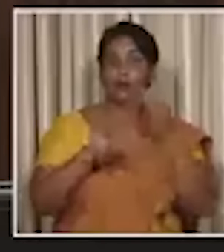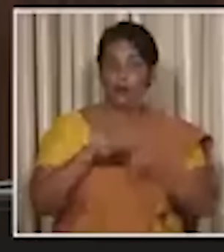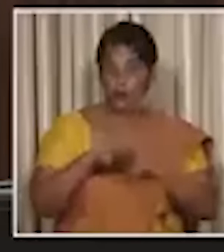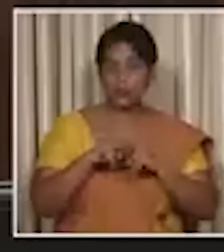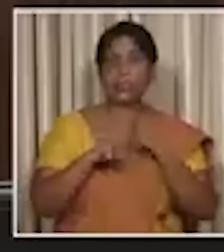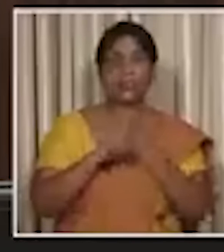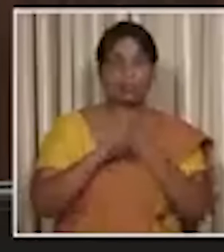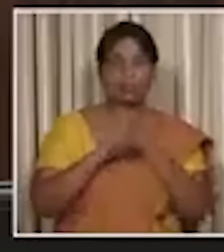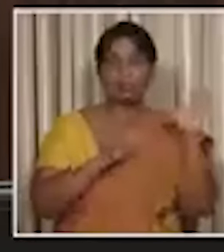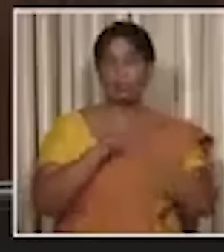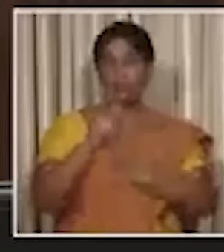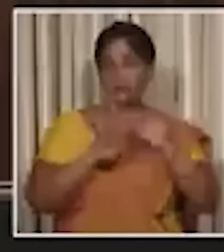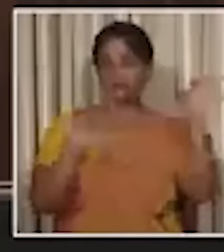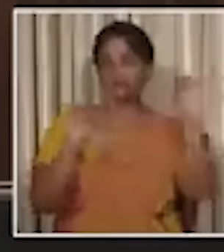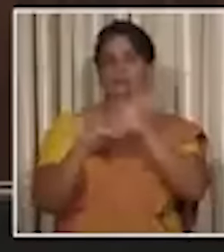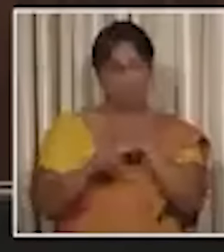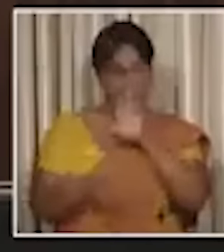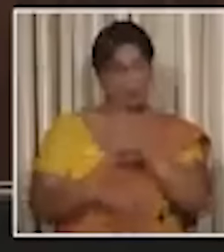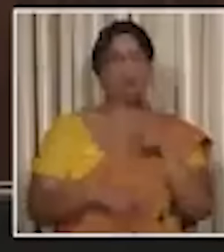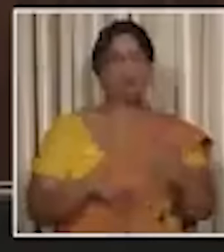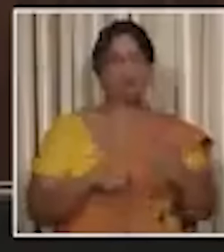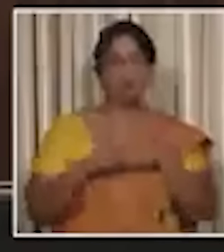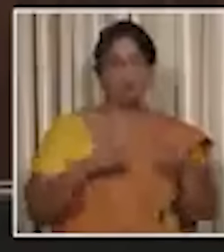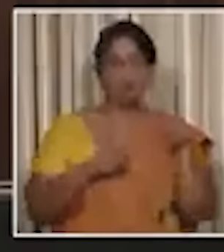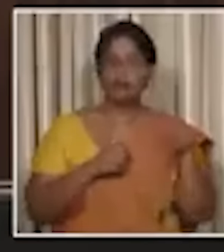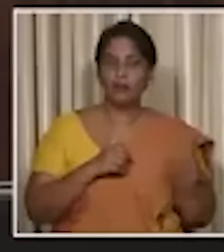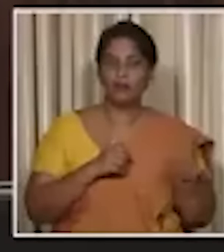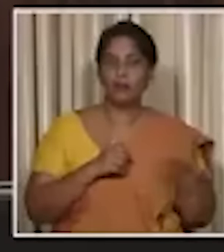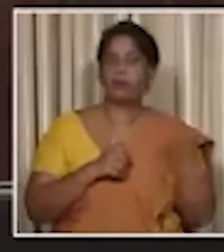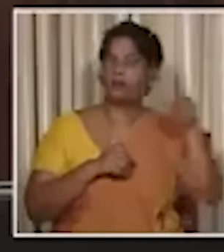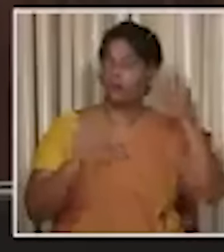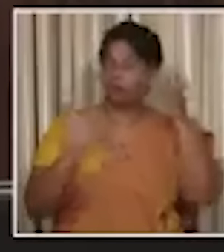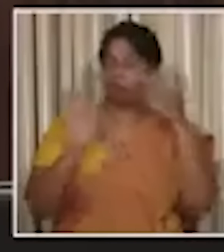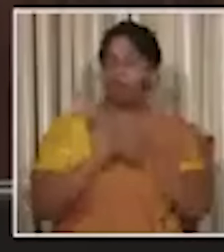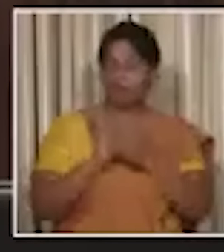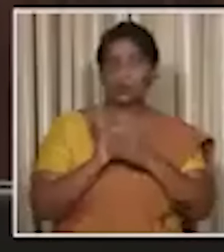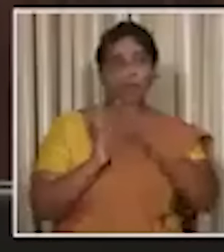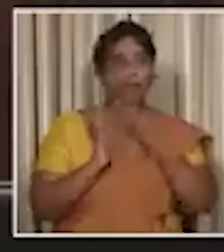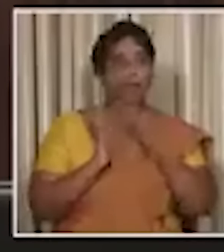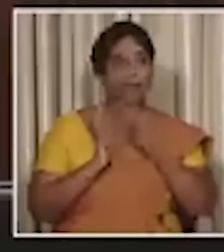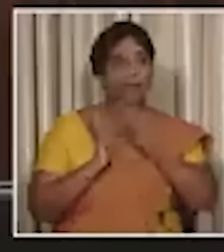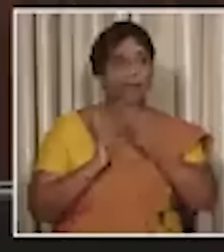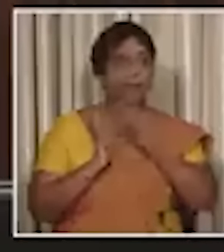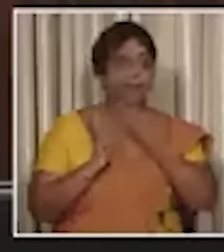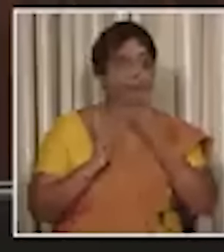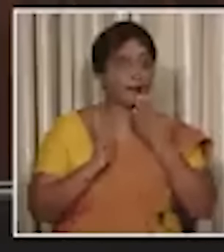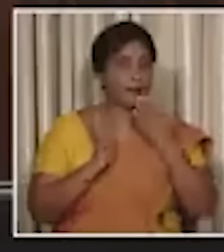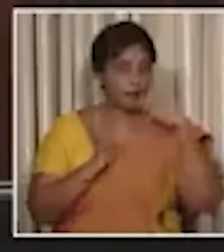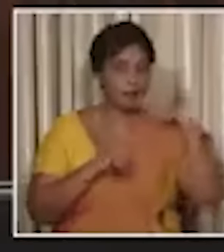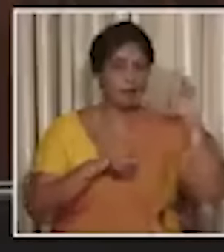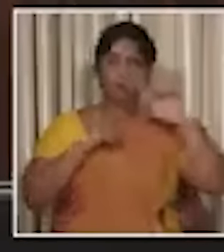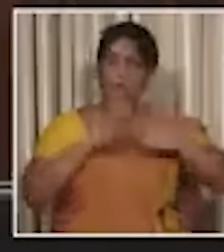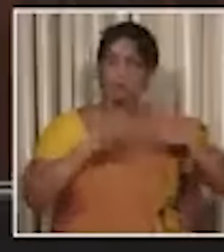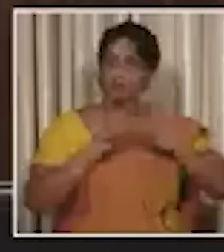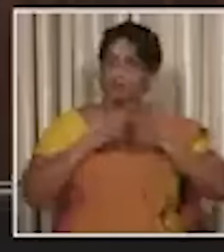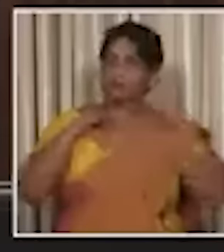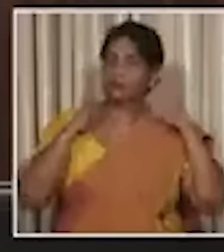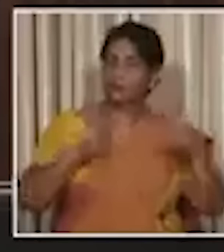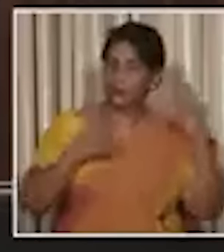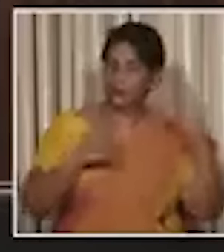குடும்பங்களுக்கு நாங்கள் ஒரு கொடுப்பனை வழங்குவதற்கான ஒரு வேலைத்திட்டத்தை ஆரம்பிக்க நாங்கள் தயாராக இருக்கின்றோம். போசாக்கின்மை குழந்தைகளை மேம்படுத்துவதற்காக, அதே